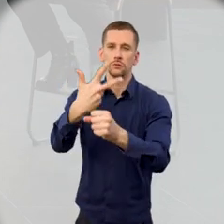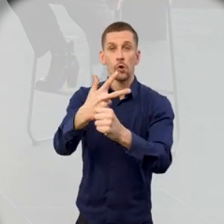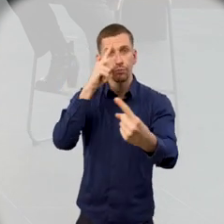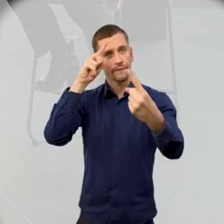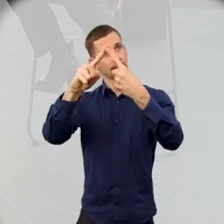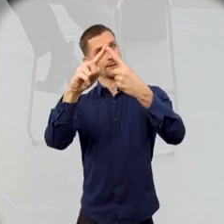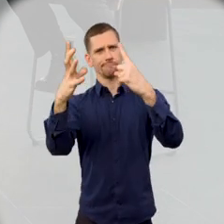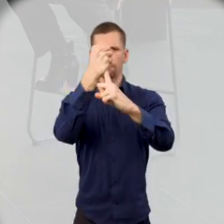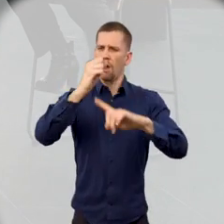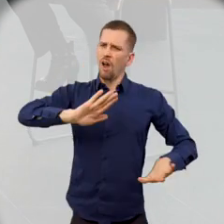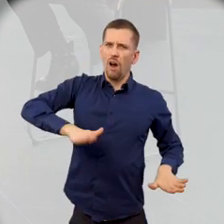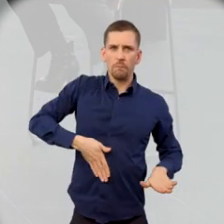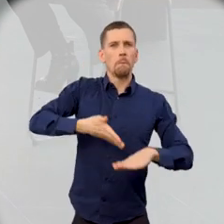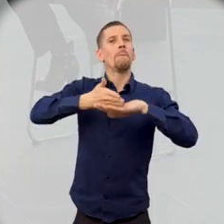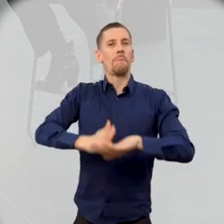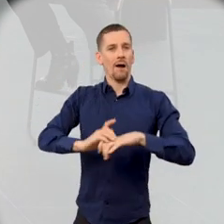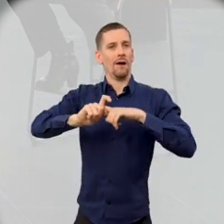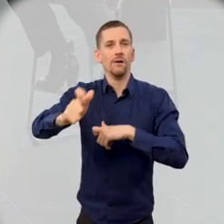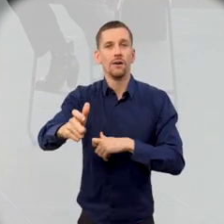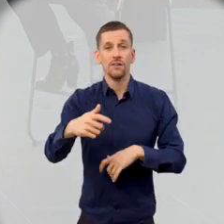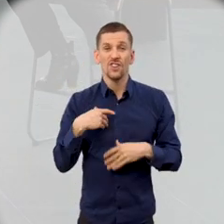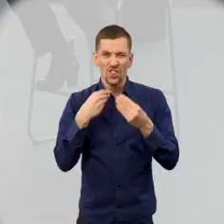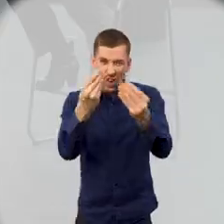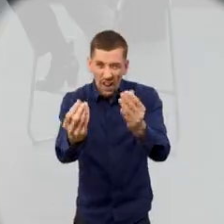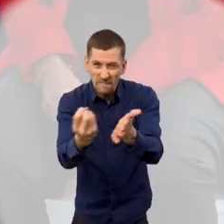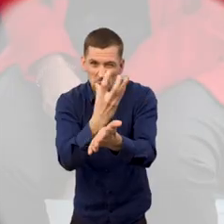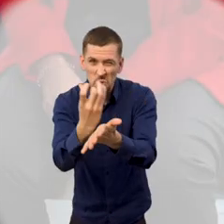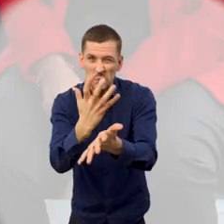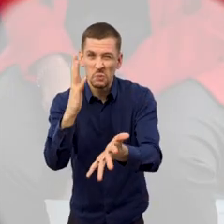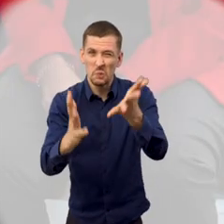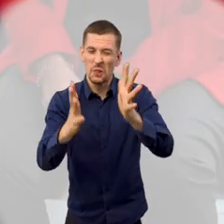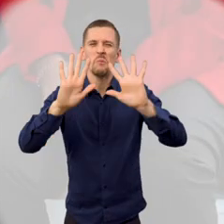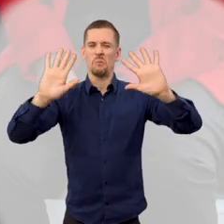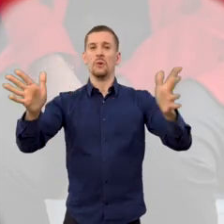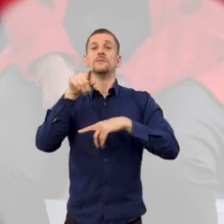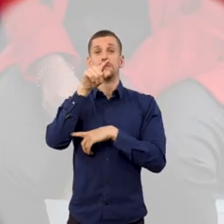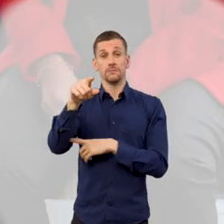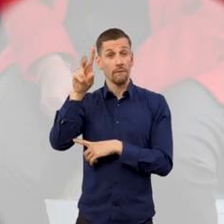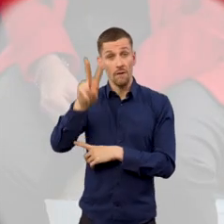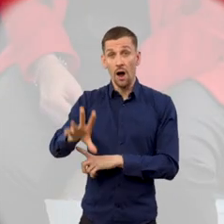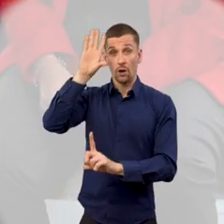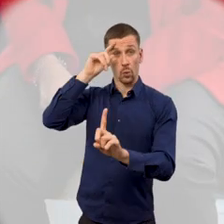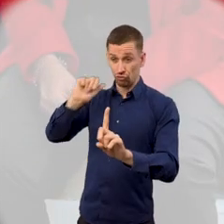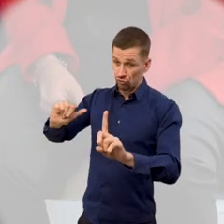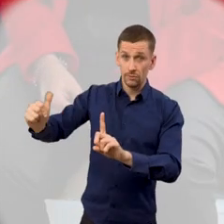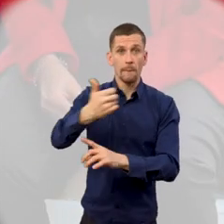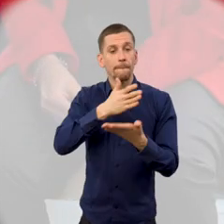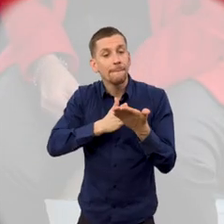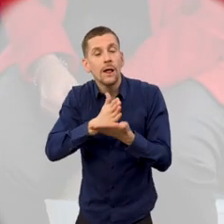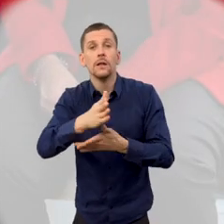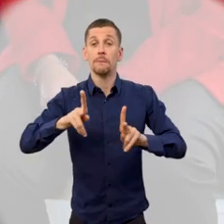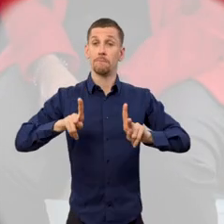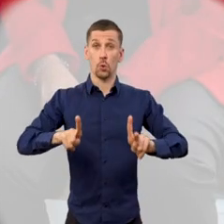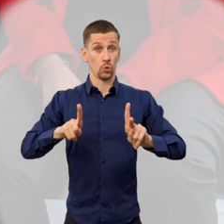objectif à se donner. Pourquoi je donne cette information? Parce que très peu de nos étudiants, finalement, font les 3 ans. Pour la simple raison que la façon